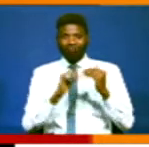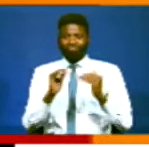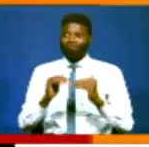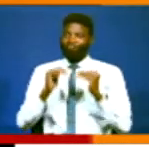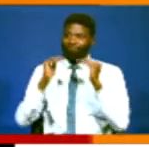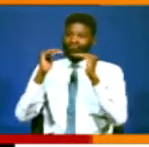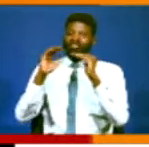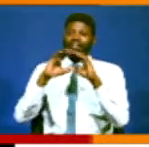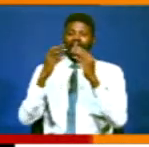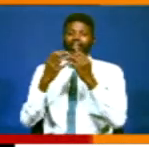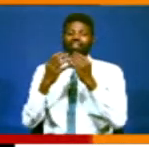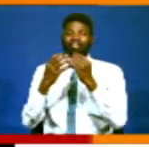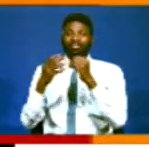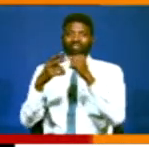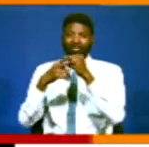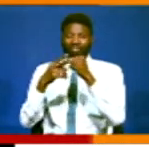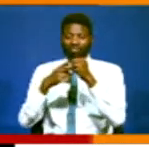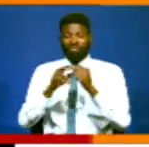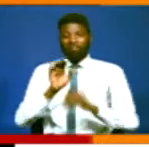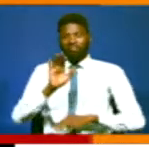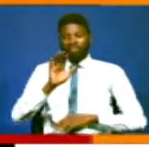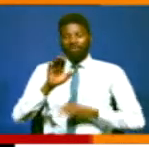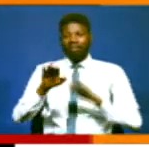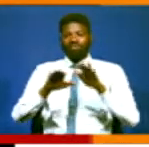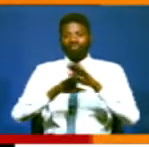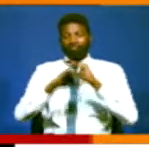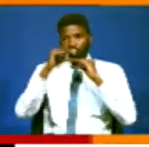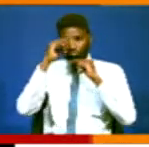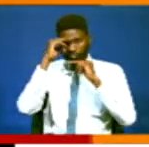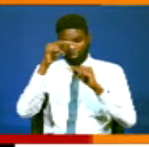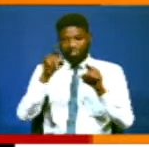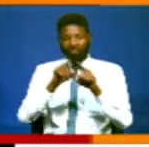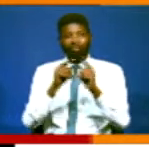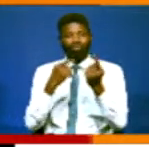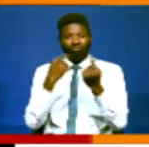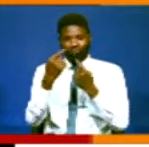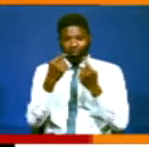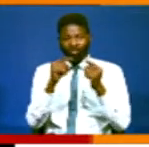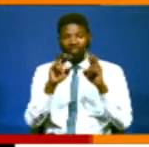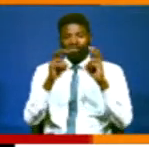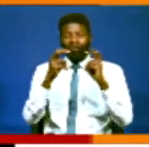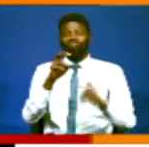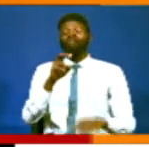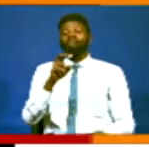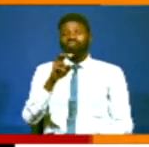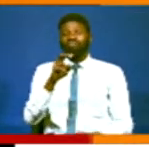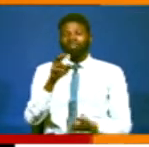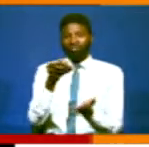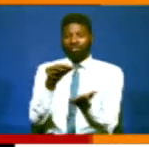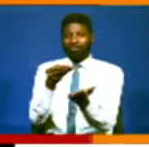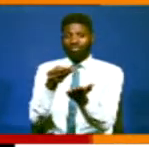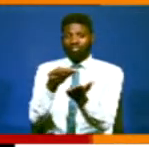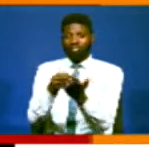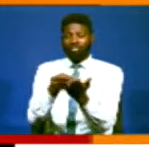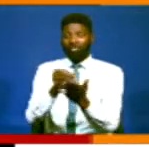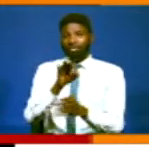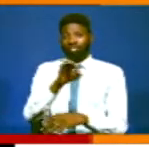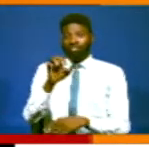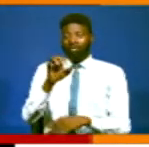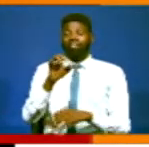msingi, na vile vile pia wamezungumzia masuala ya karo kwamba wanafunzi serikali itawalipia shilingi